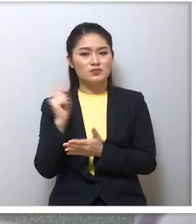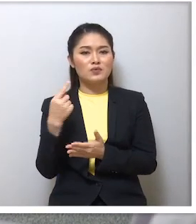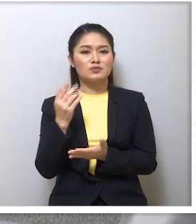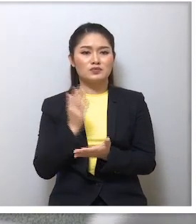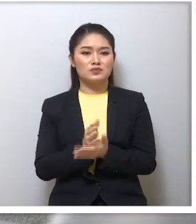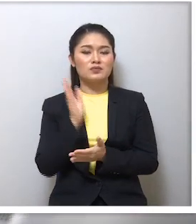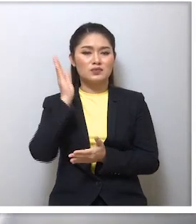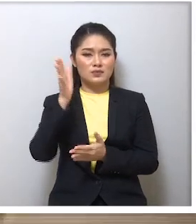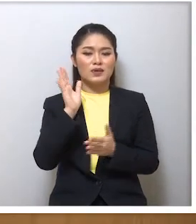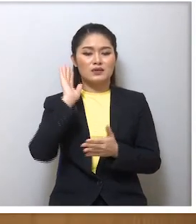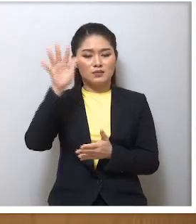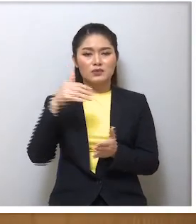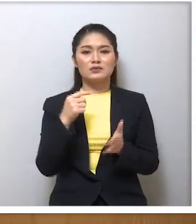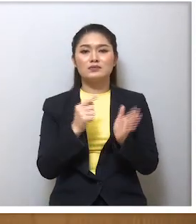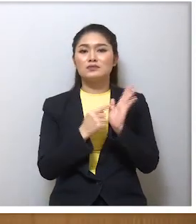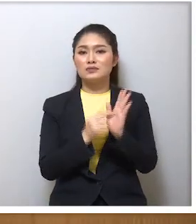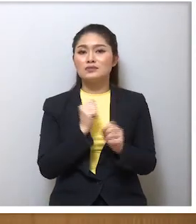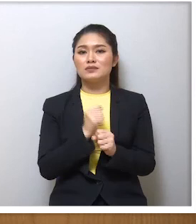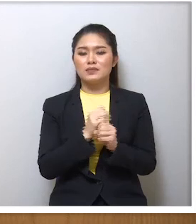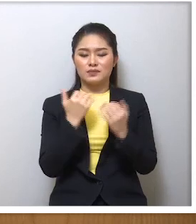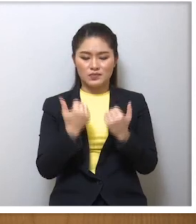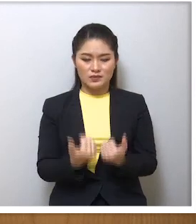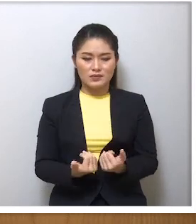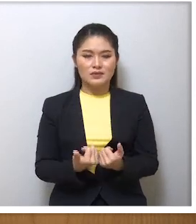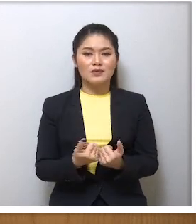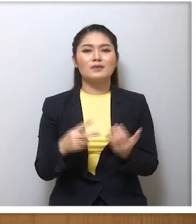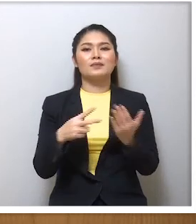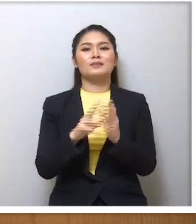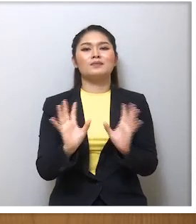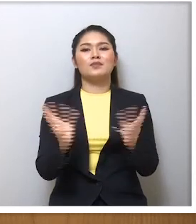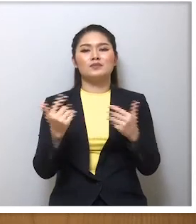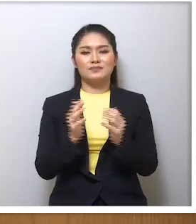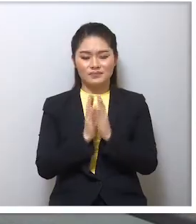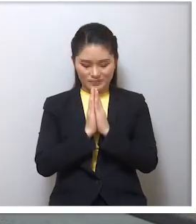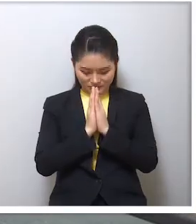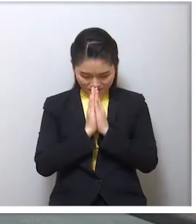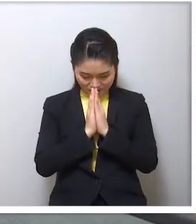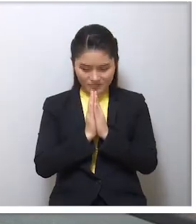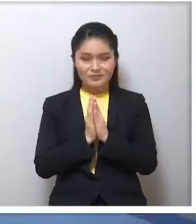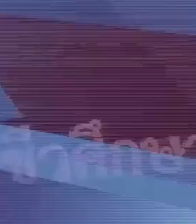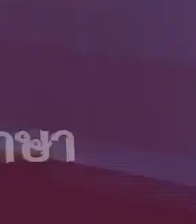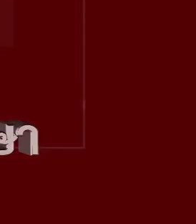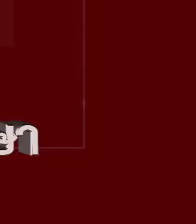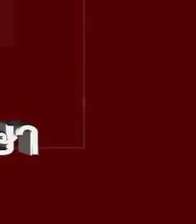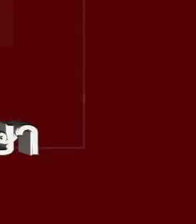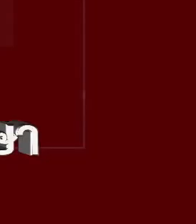งต่อไปจะพาพวกเราทำนะครับสำหรับครั้งนี้ก็เอาไว้เท่านี้ก่อนครับสวัสดีครับ